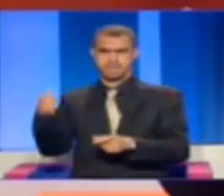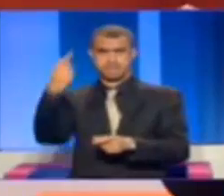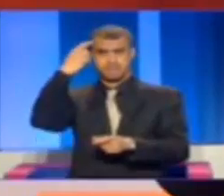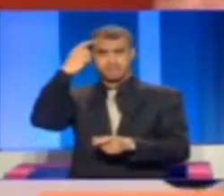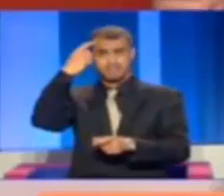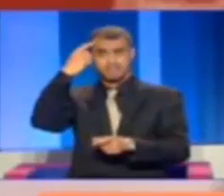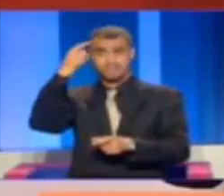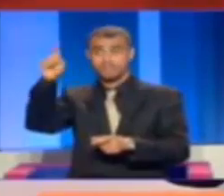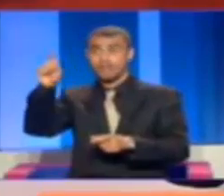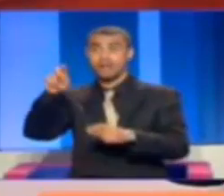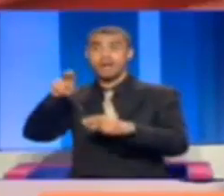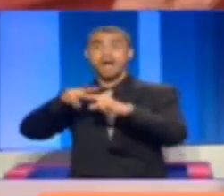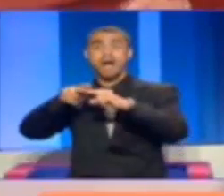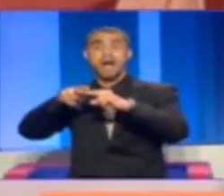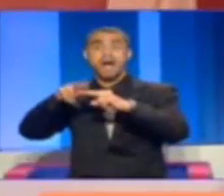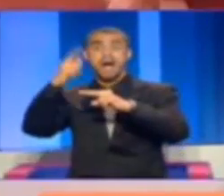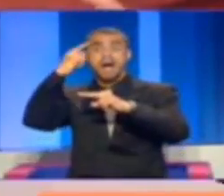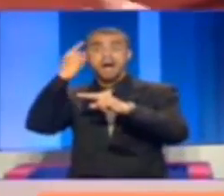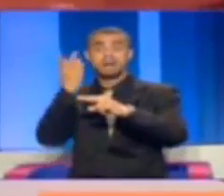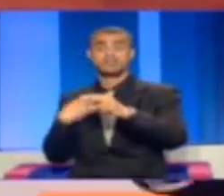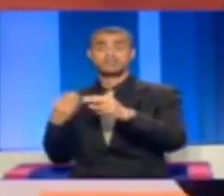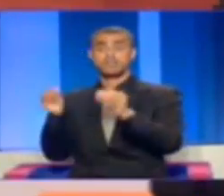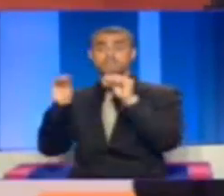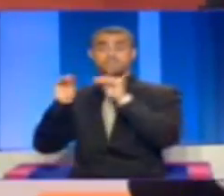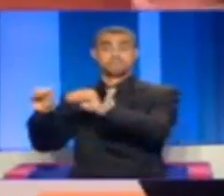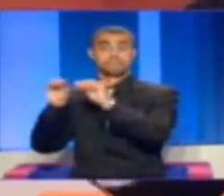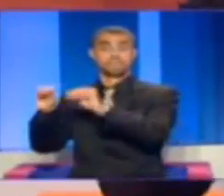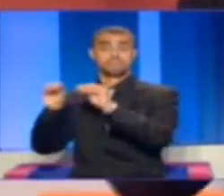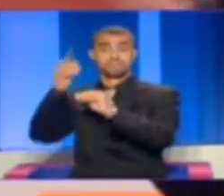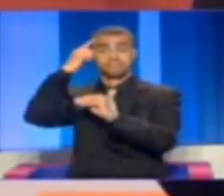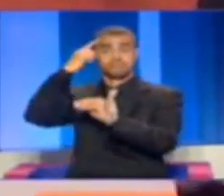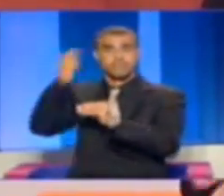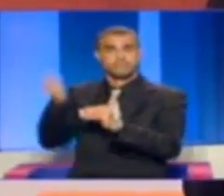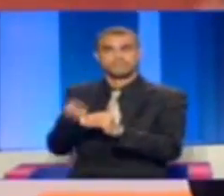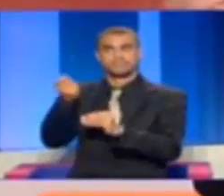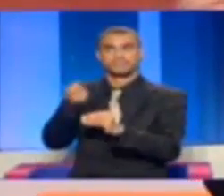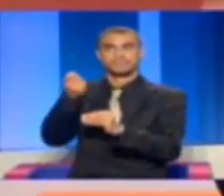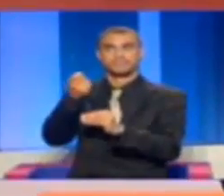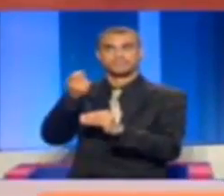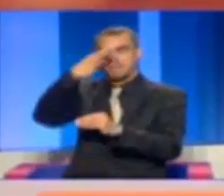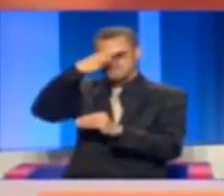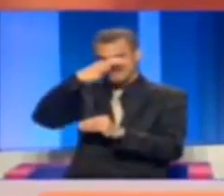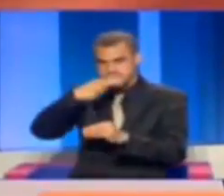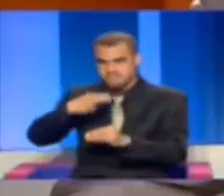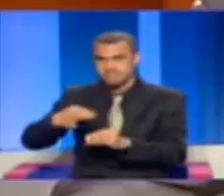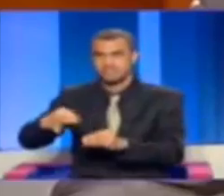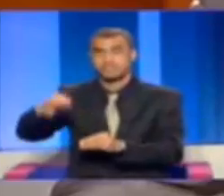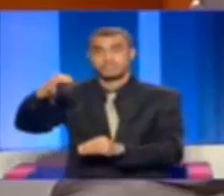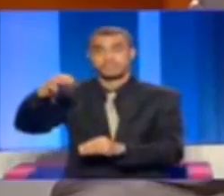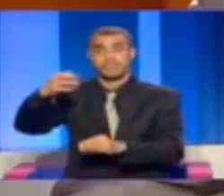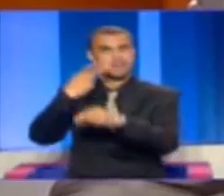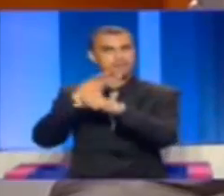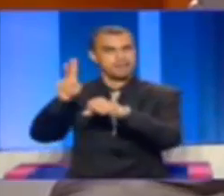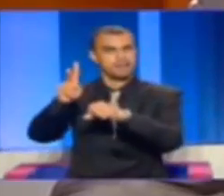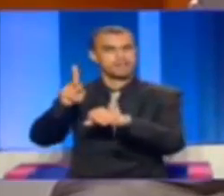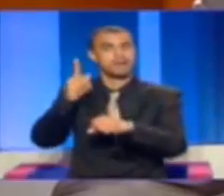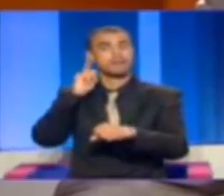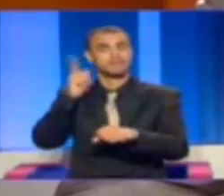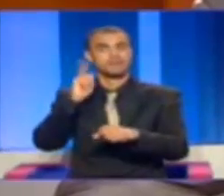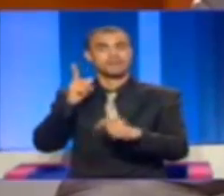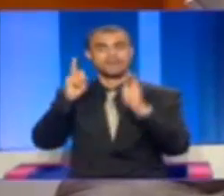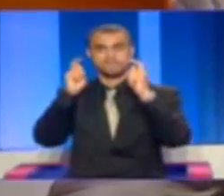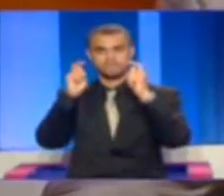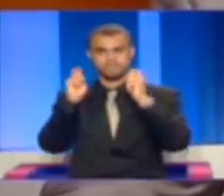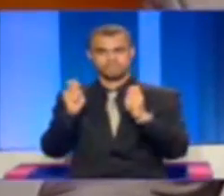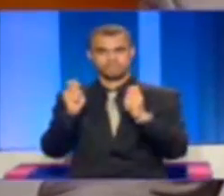يعني هنا الطبيعه لا تقبل الفراغ، الا خليتي الفراغ ربما يتملى بحوايج صالح المجتمع. بالضبط، لانه وقعنا في حالات كثيره،